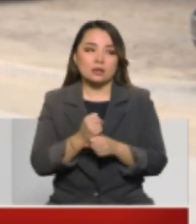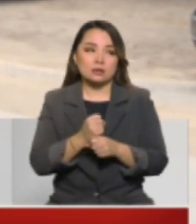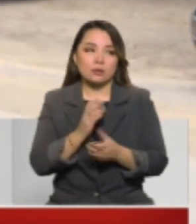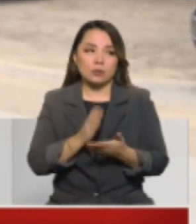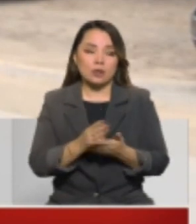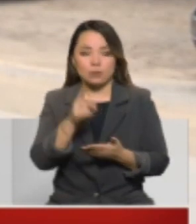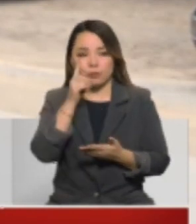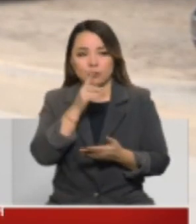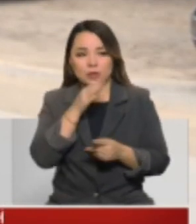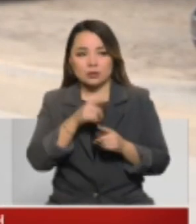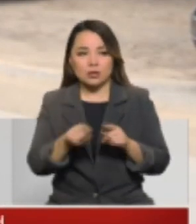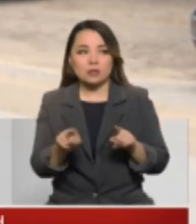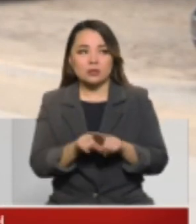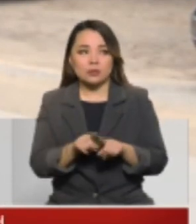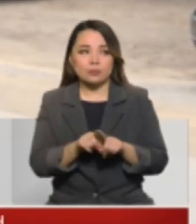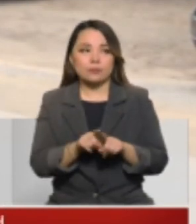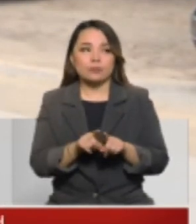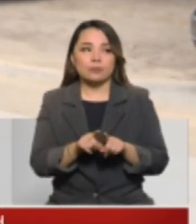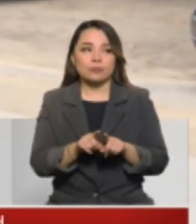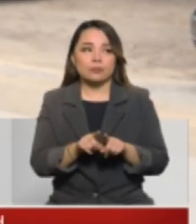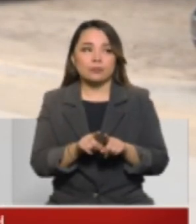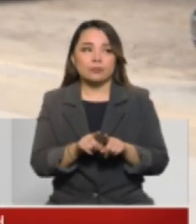Осы бір айдың төңірегінде